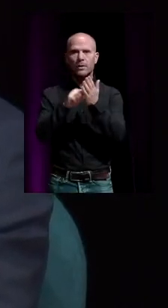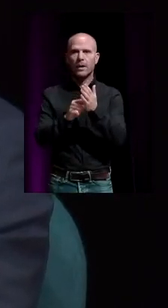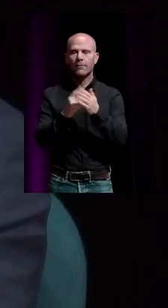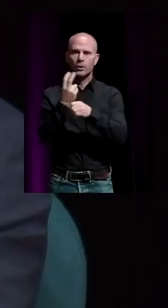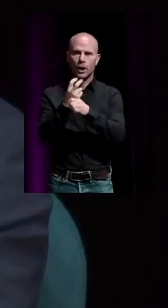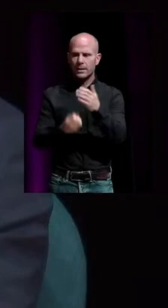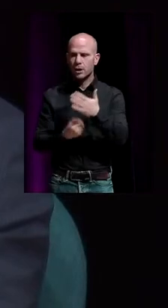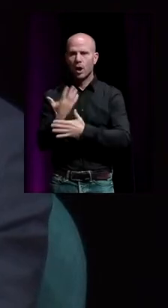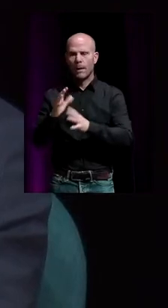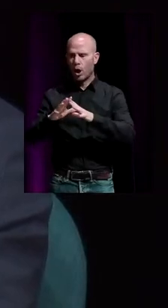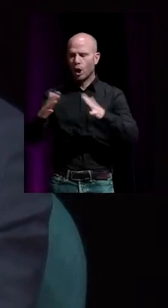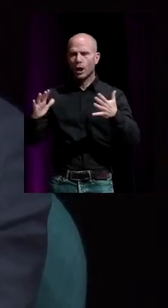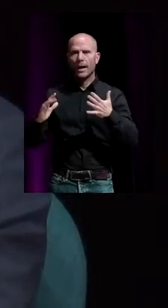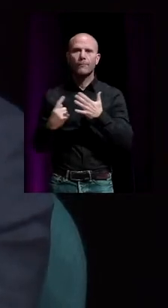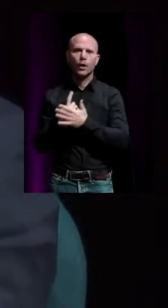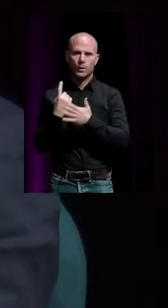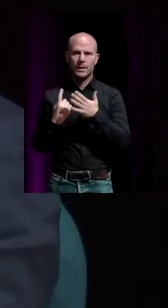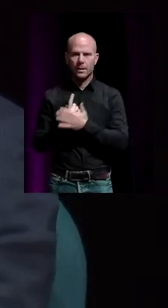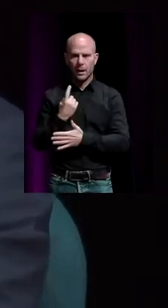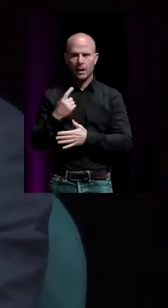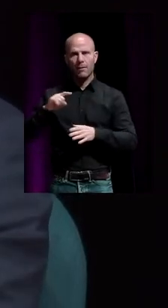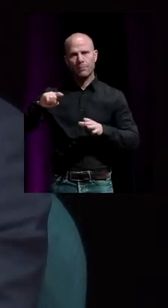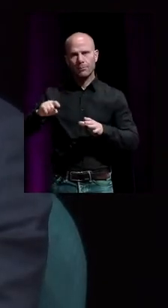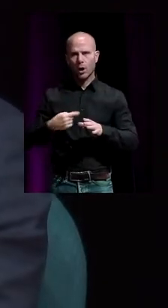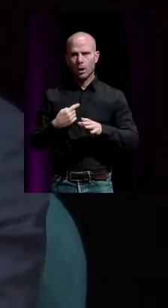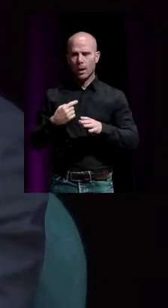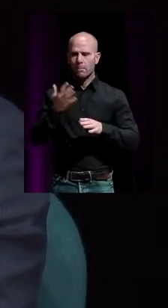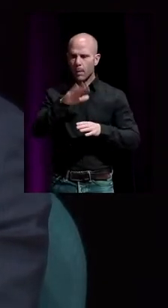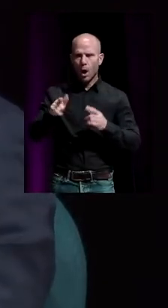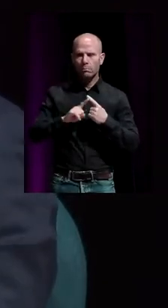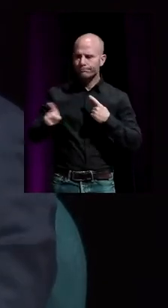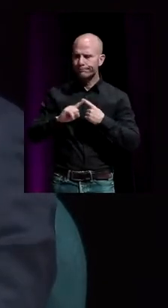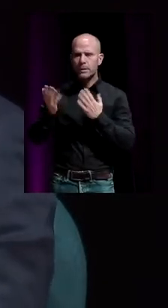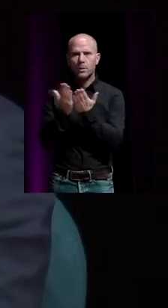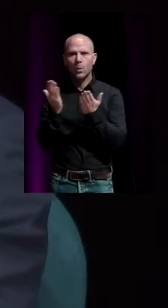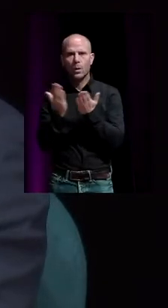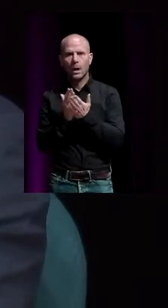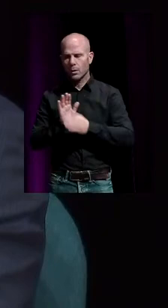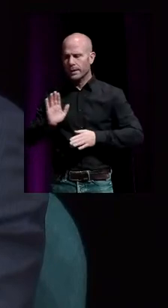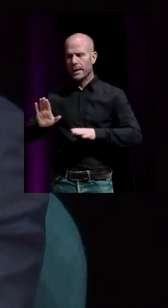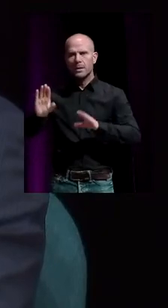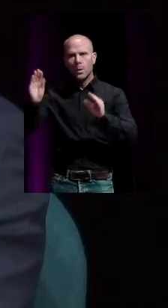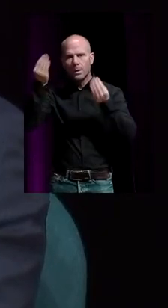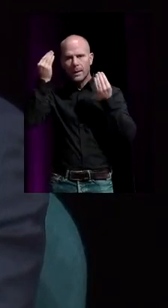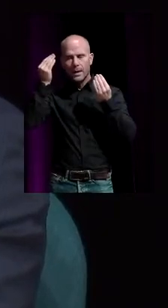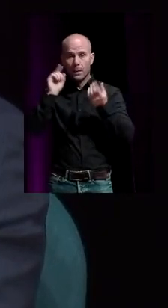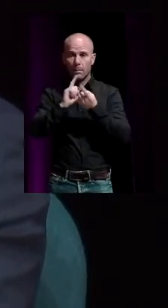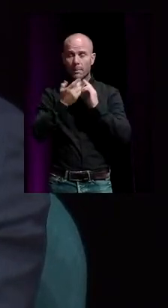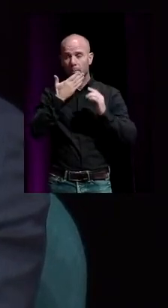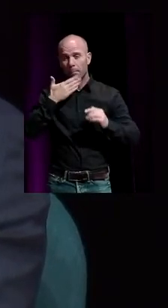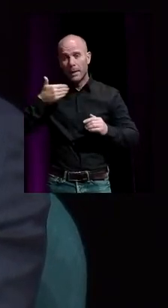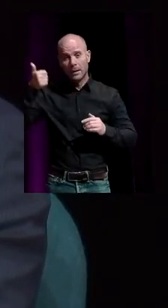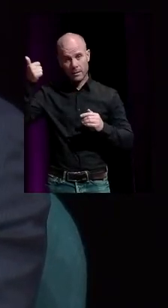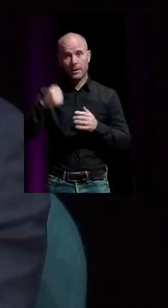skapa och öka förutsättningarna för att barnen kommer till skolan, för att barnens utbildning blir bättre. Och